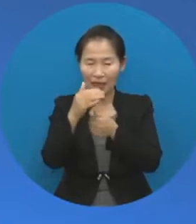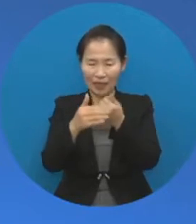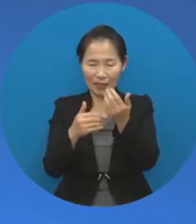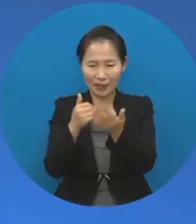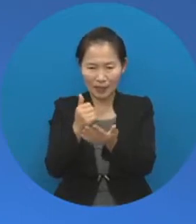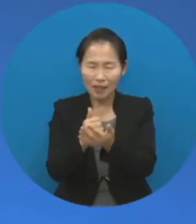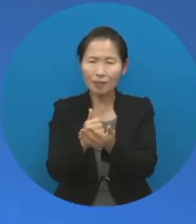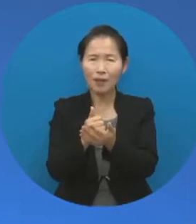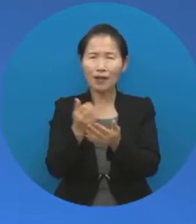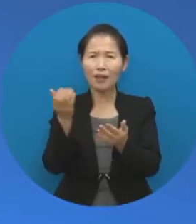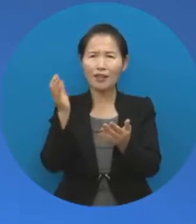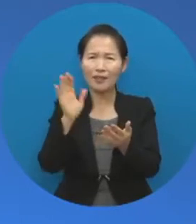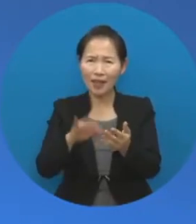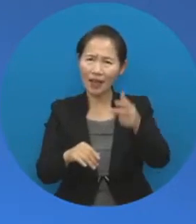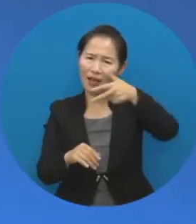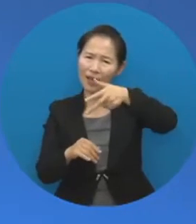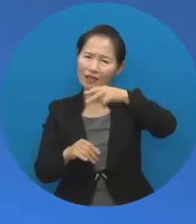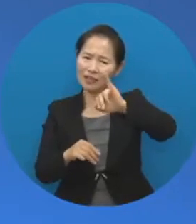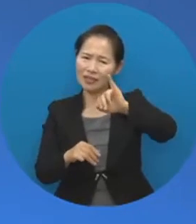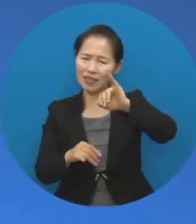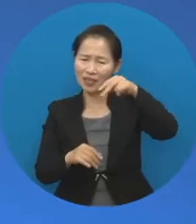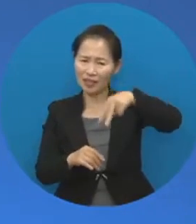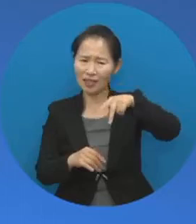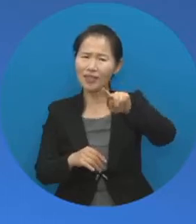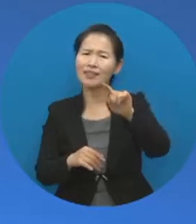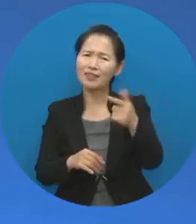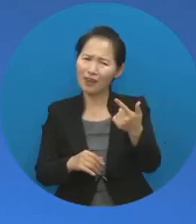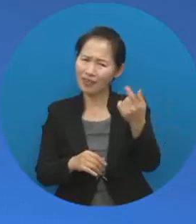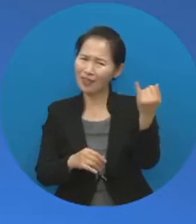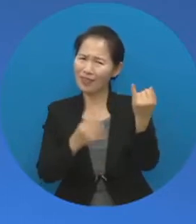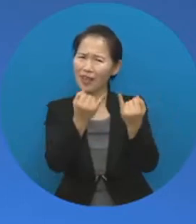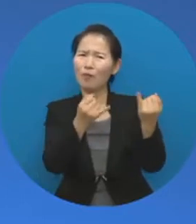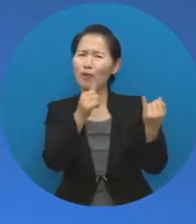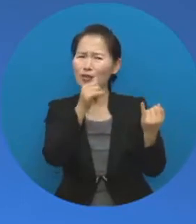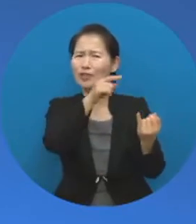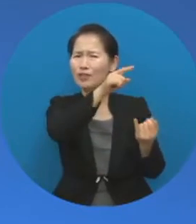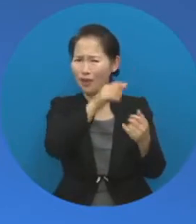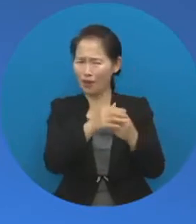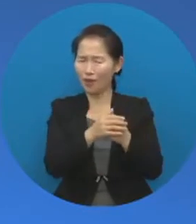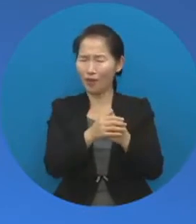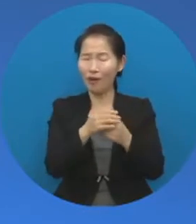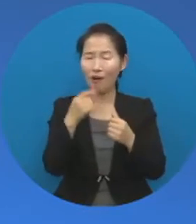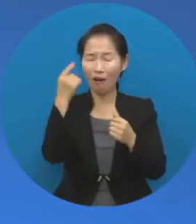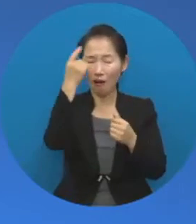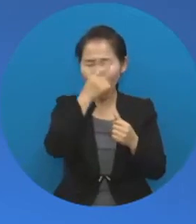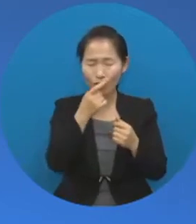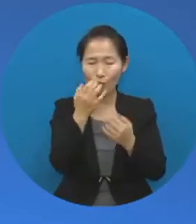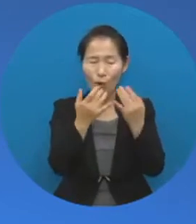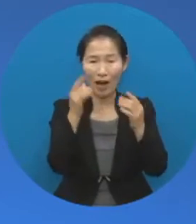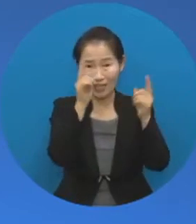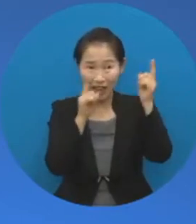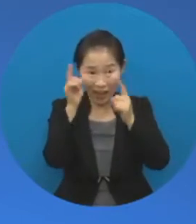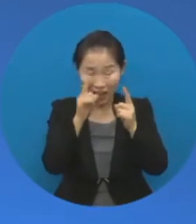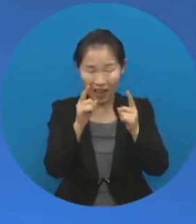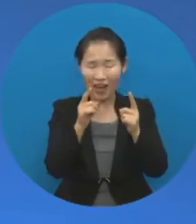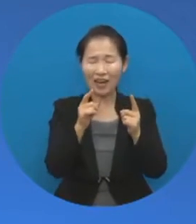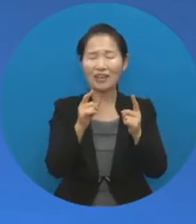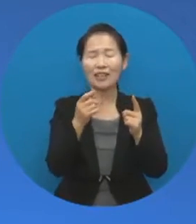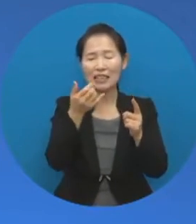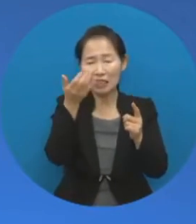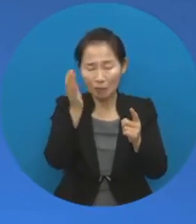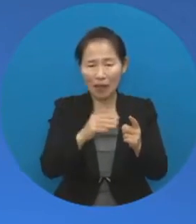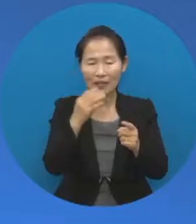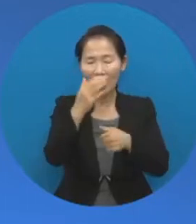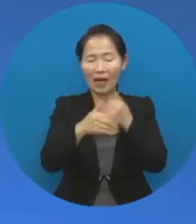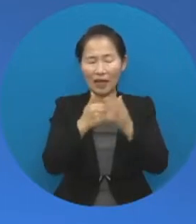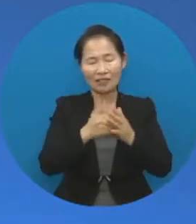근데 지선자매가 있잖아요 하나님. 그래서 지선자매가 너무 희망의 아이콘으로 너무 잘하고 있어요. 그쵸?